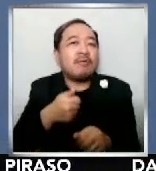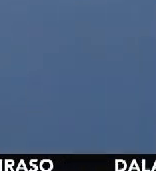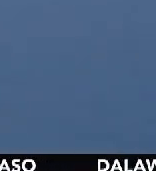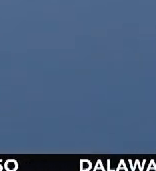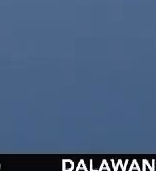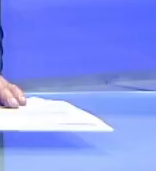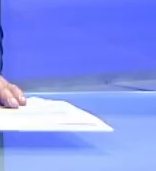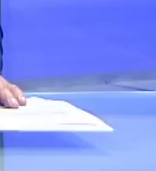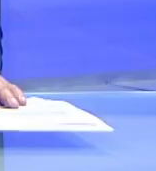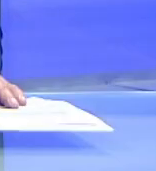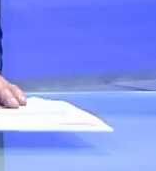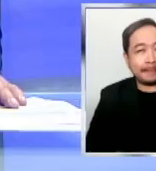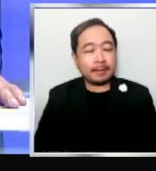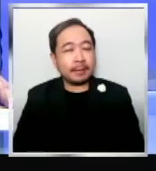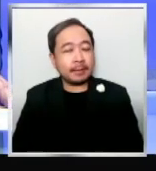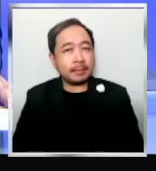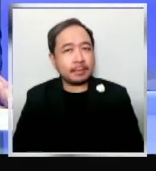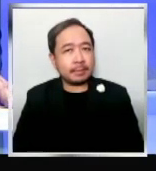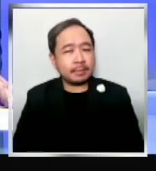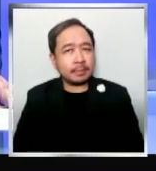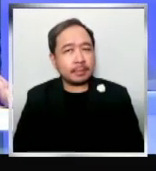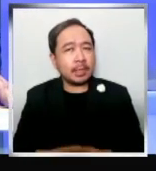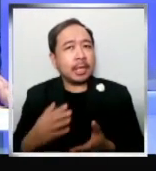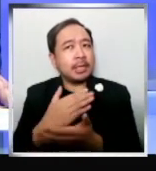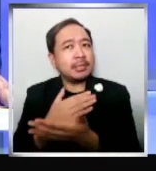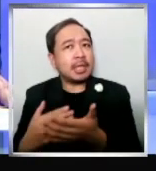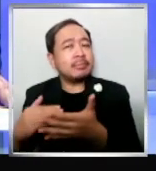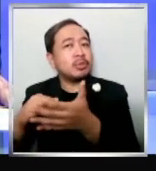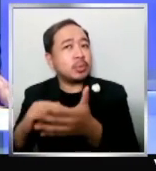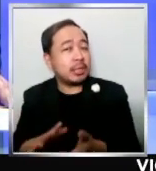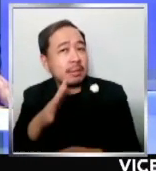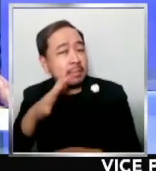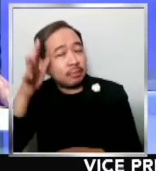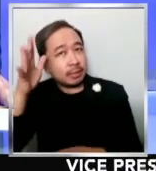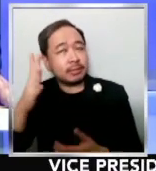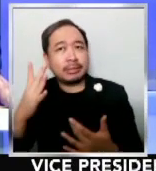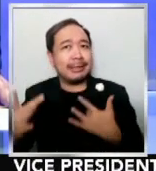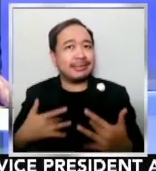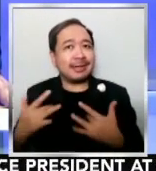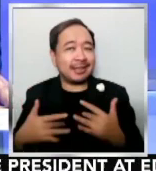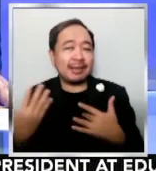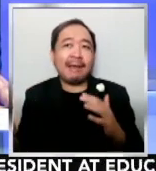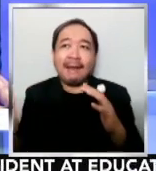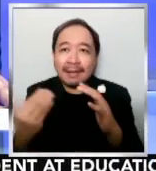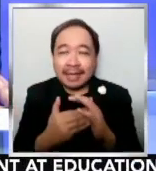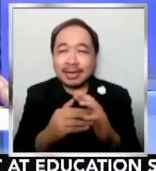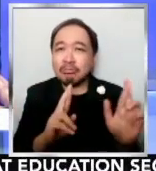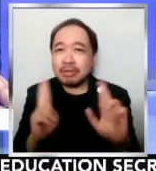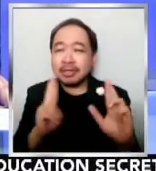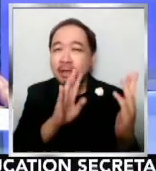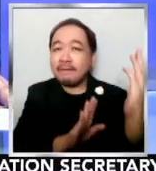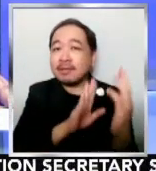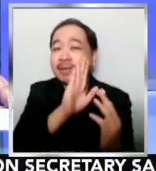ruling. Kinatuwa ng ilang mga estudyante at magulang ang nakatakdang pagbabalik ng ika nga'y full face-to-face na mga klase sa